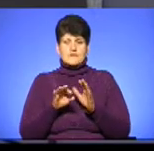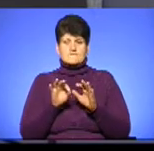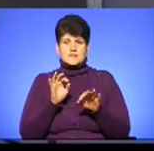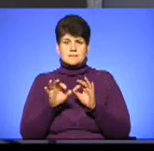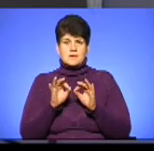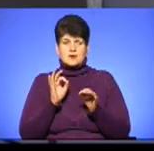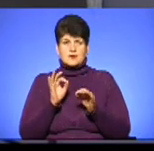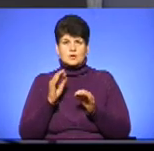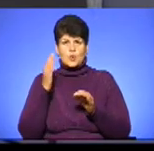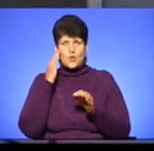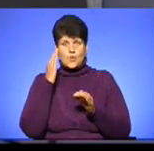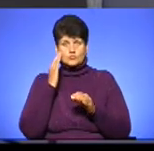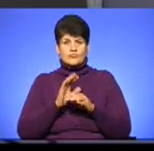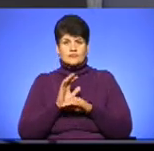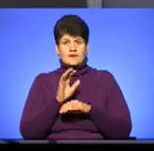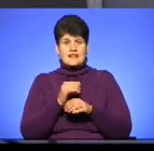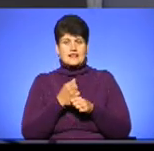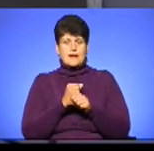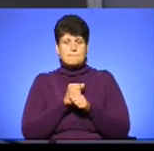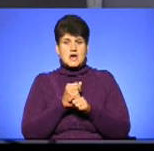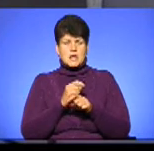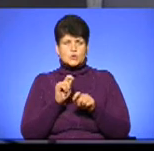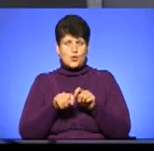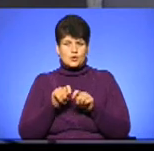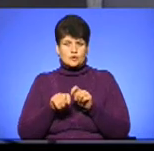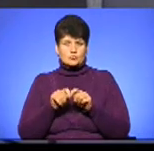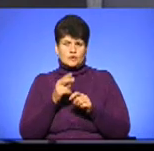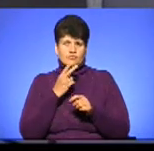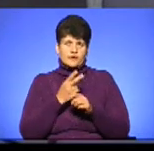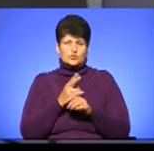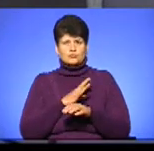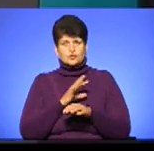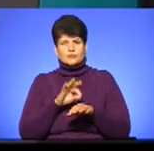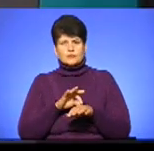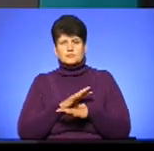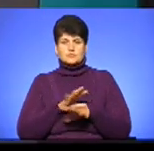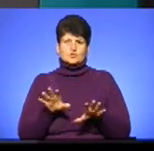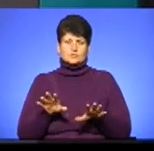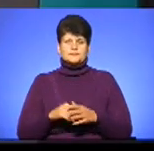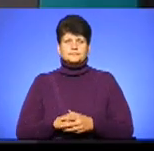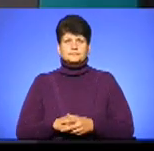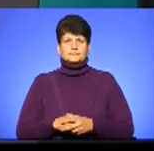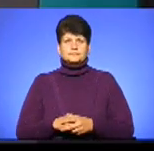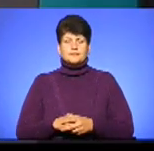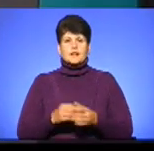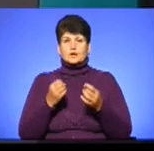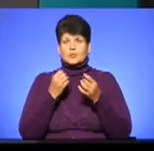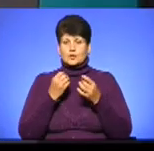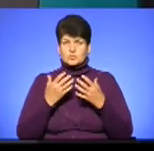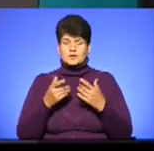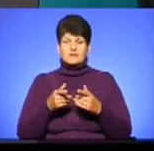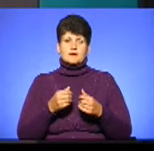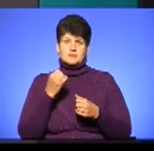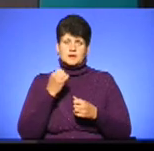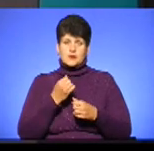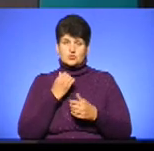підматеріал, це голову беру і направляють в лабораторію. І тоді буде видно, яка вона, чи вона була, чи не була. Зрозуміло. Добре, тоді я вам наразі